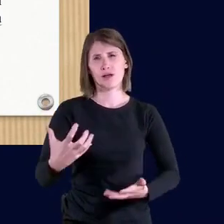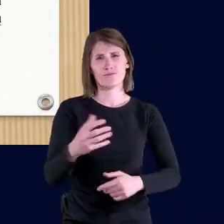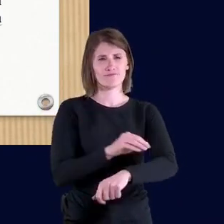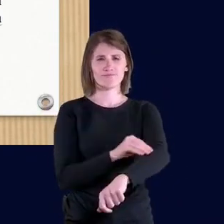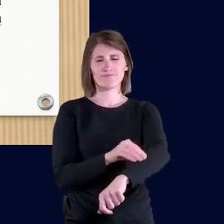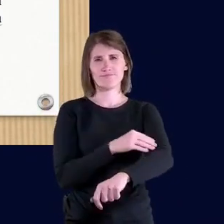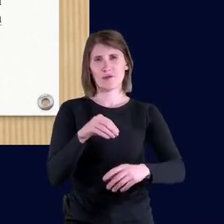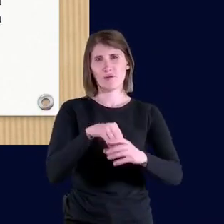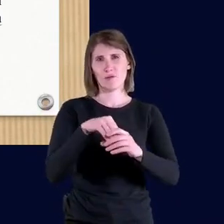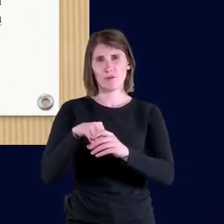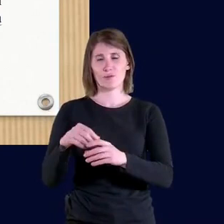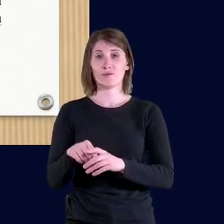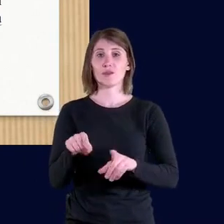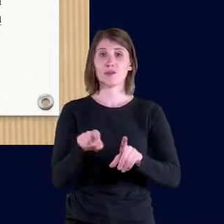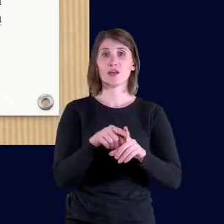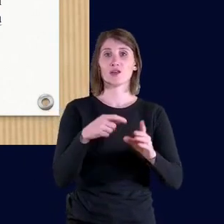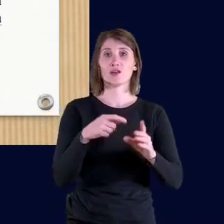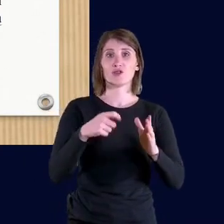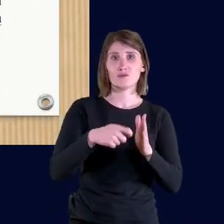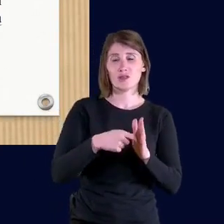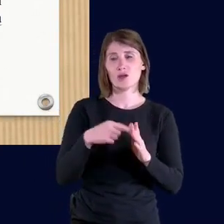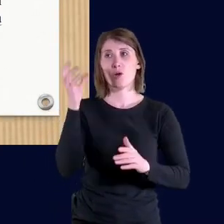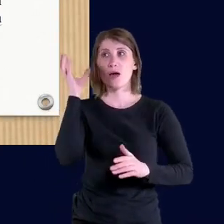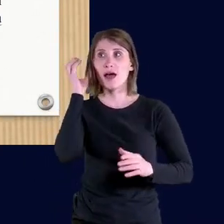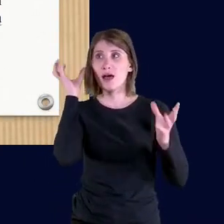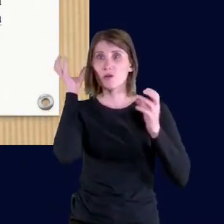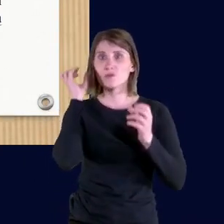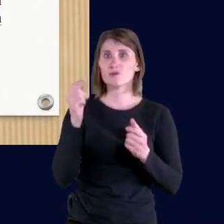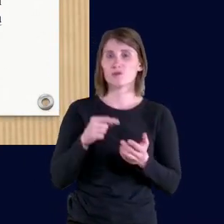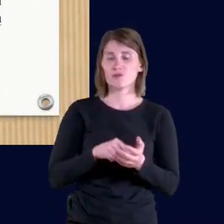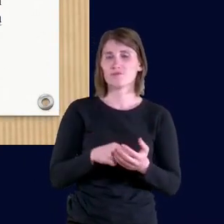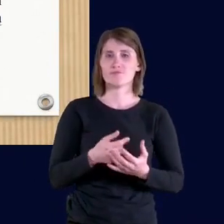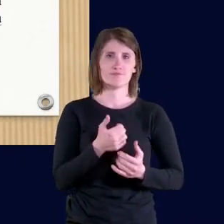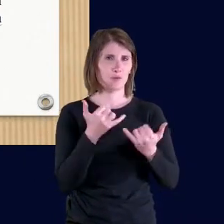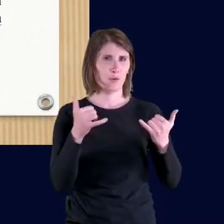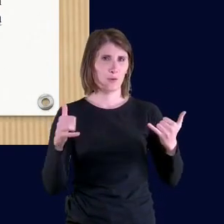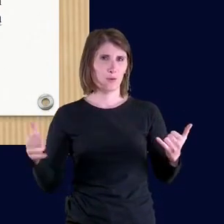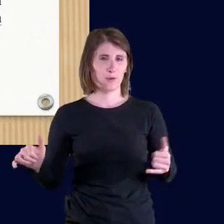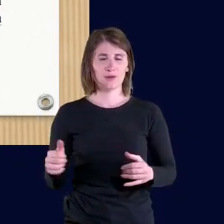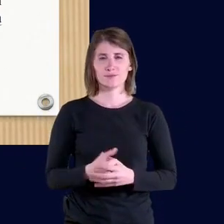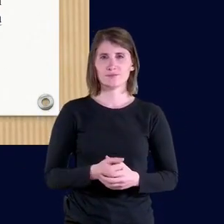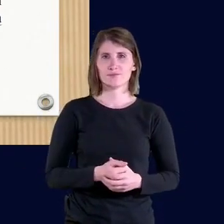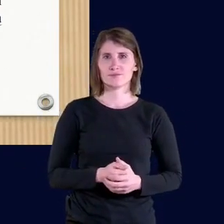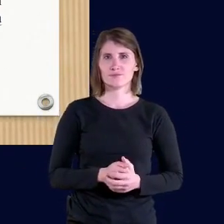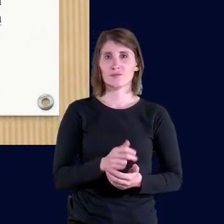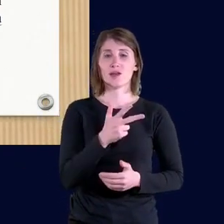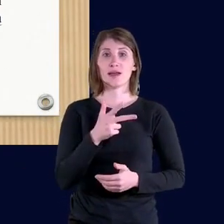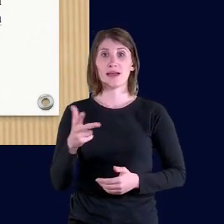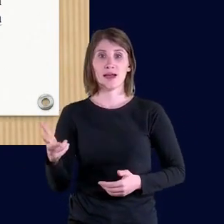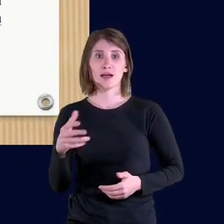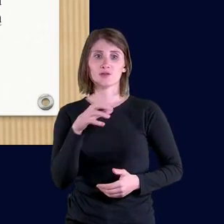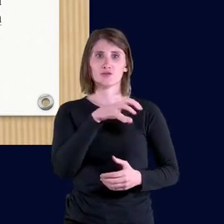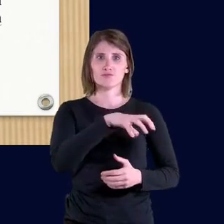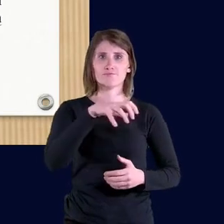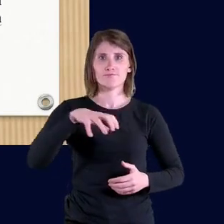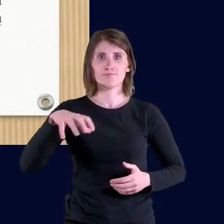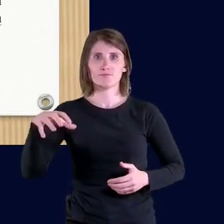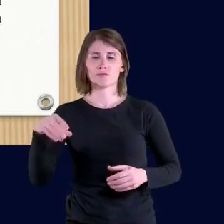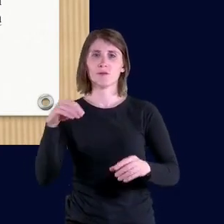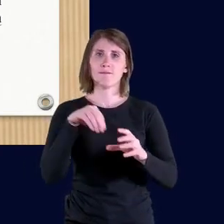tam jest nie tylko wideo audio i w każdy że tak powiem zbiór ma